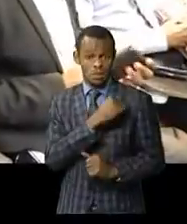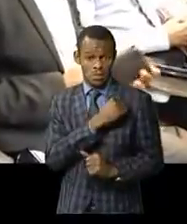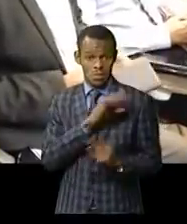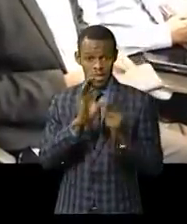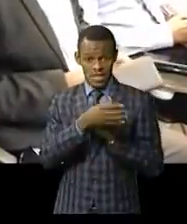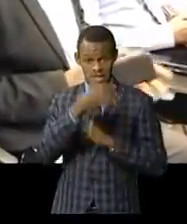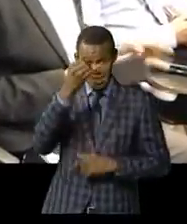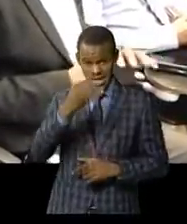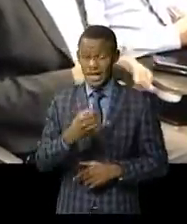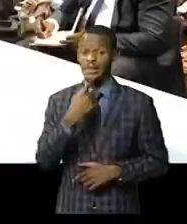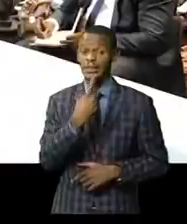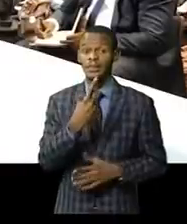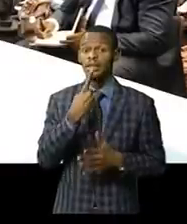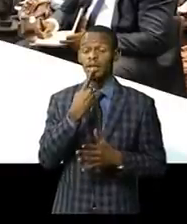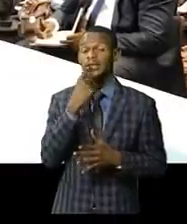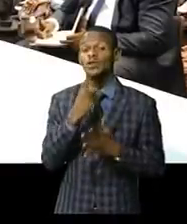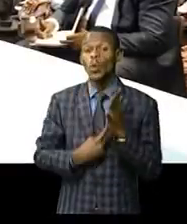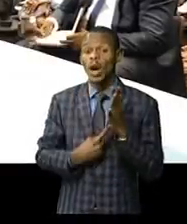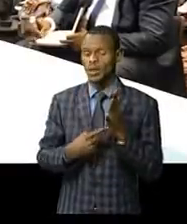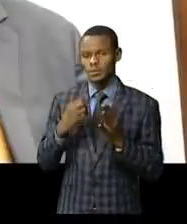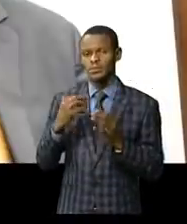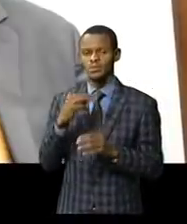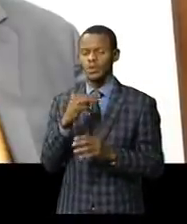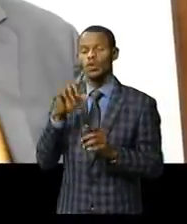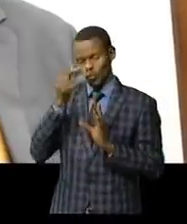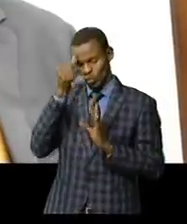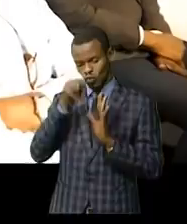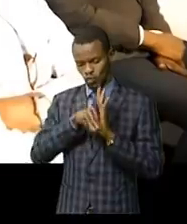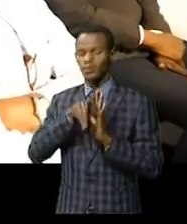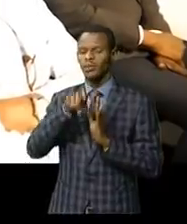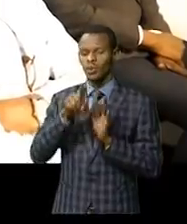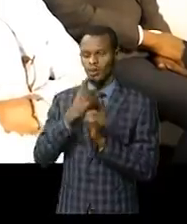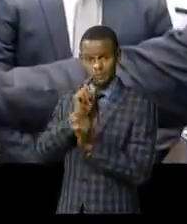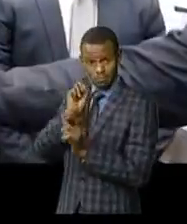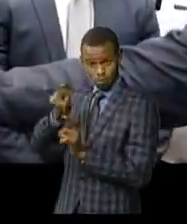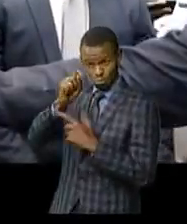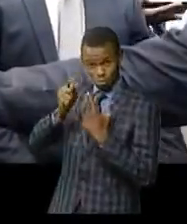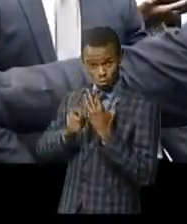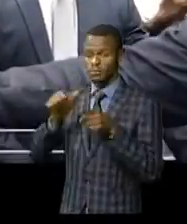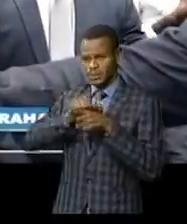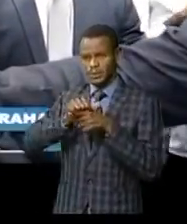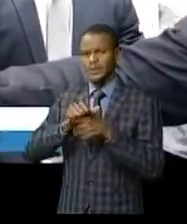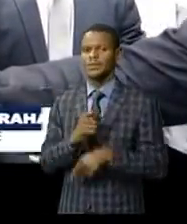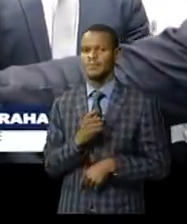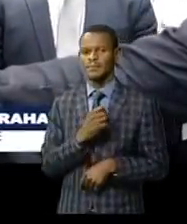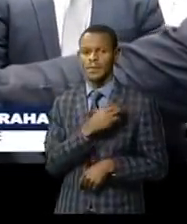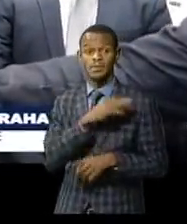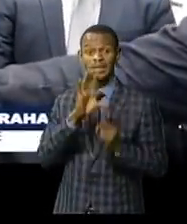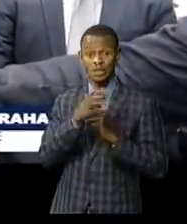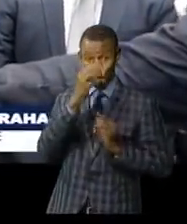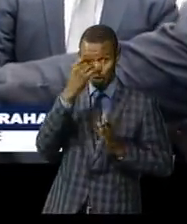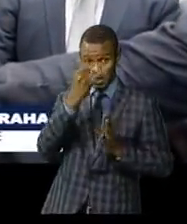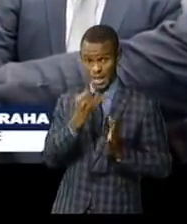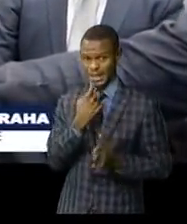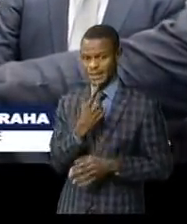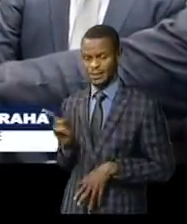le gouvernement va s'atteler et sans embâche à appliquer toutes ces recommandations. Nous ne pouvons pas parler de